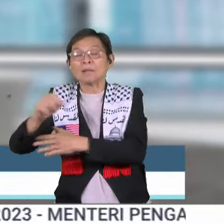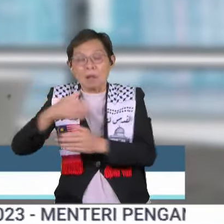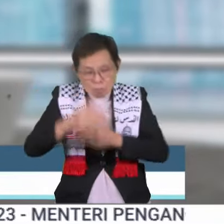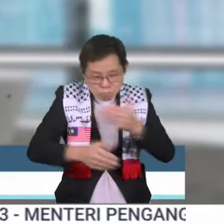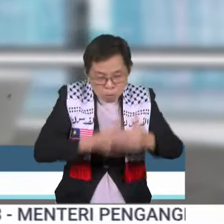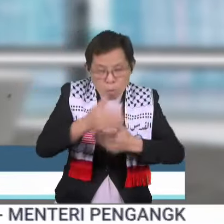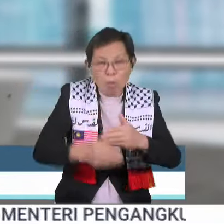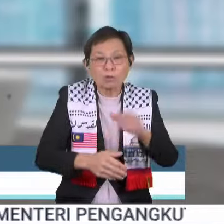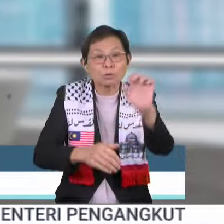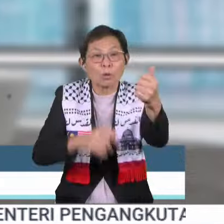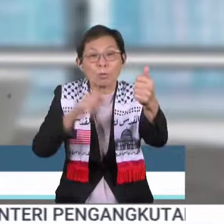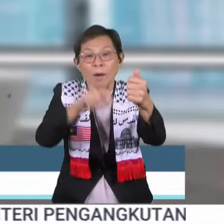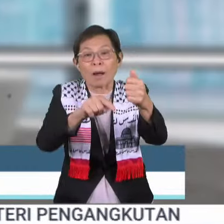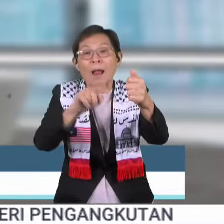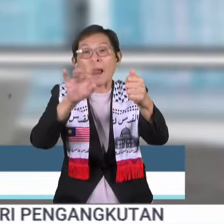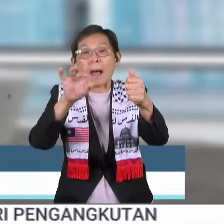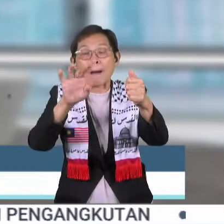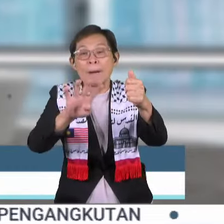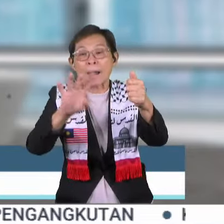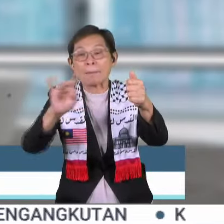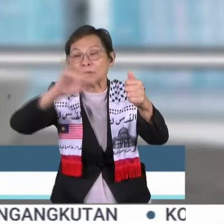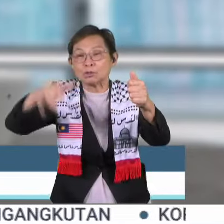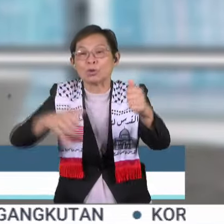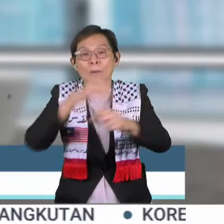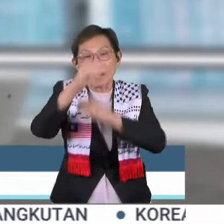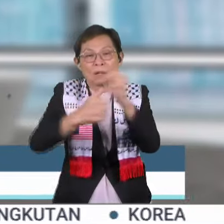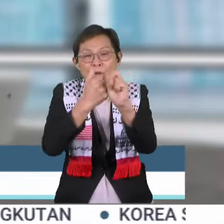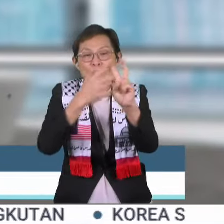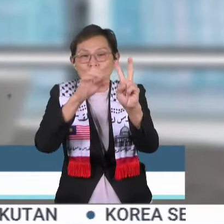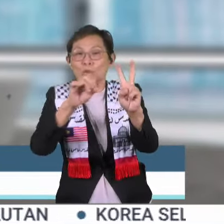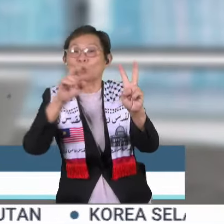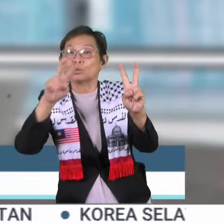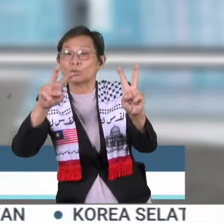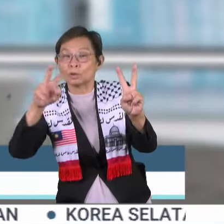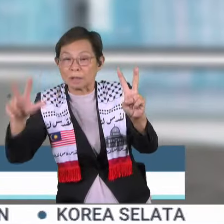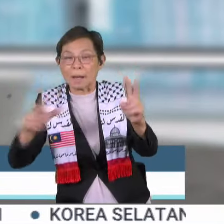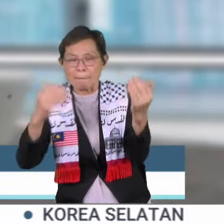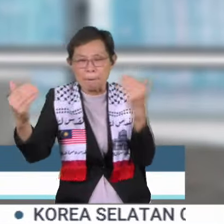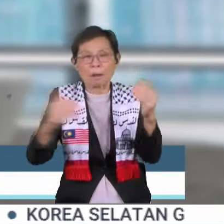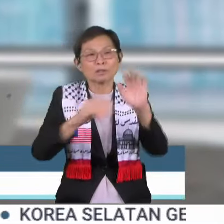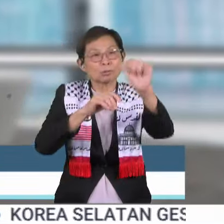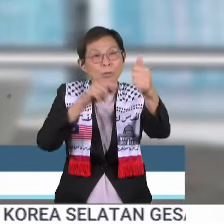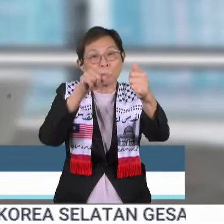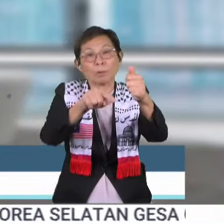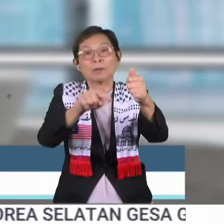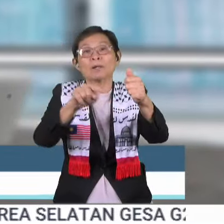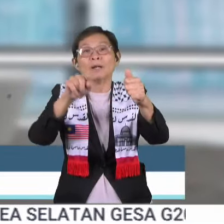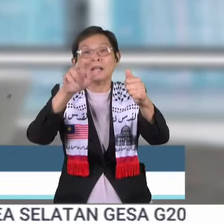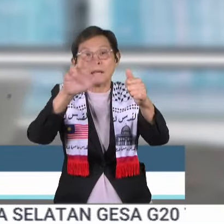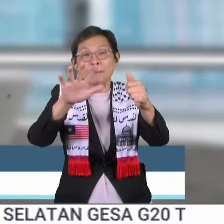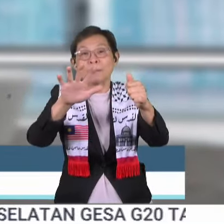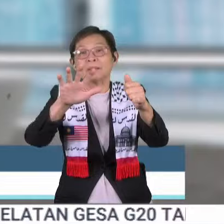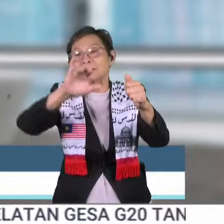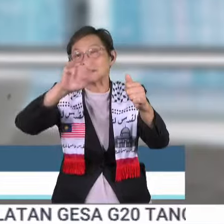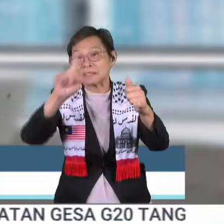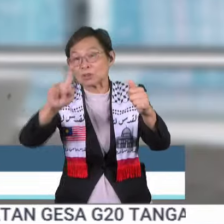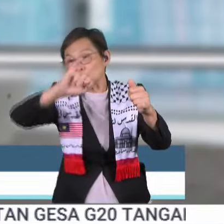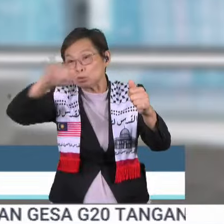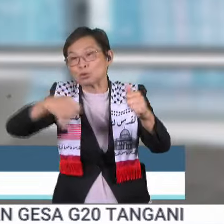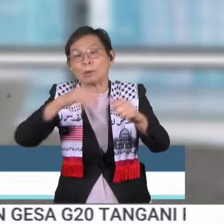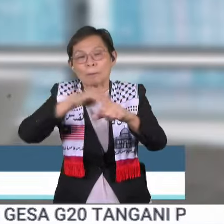10.48 juta 2023 berbanding 10.51 juta teu pada